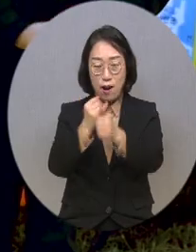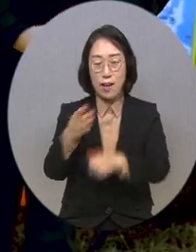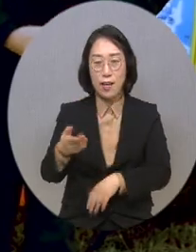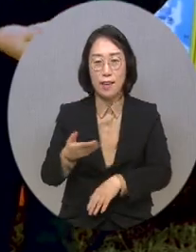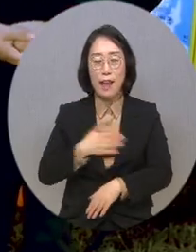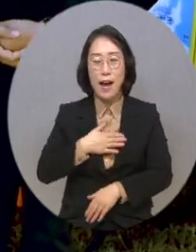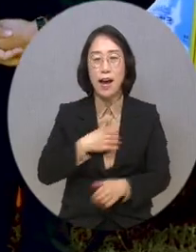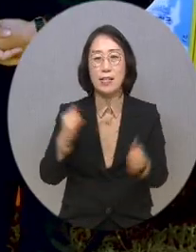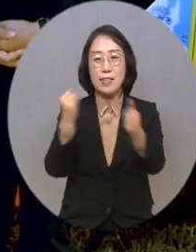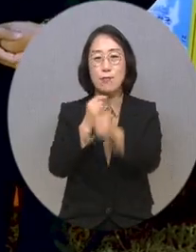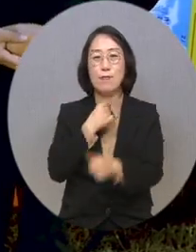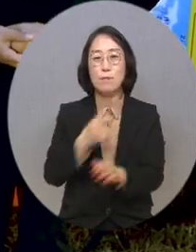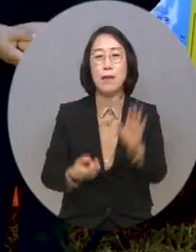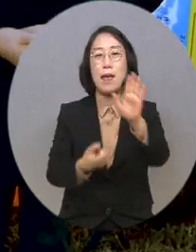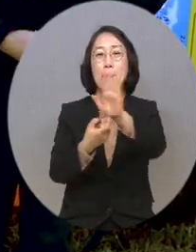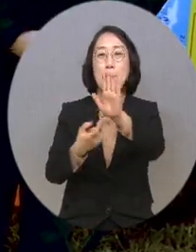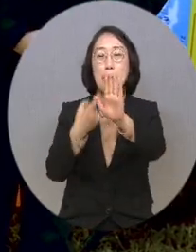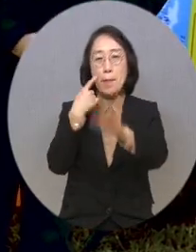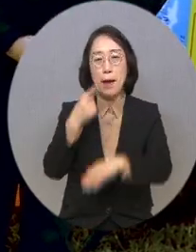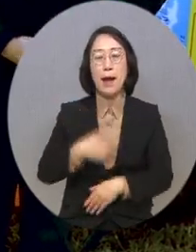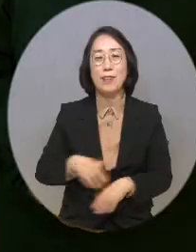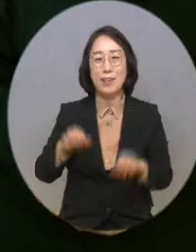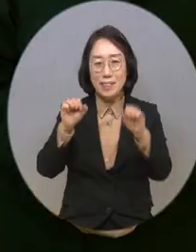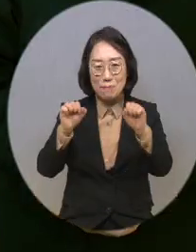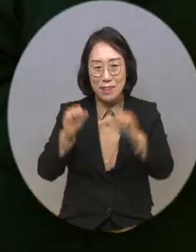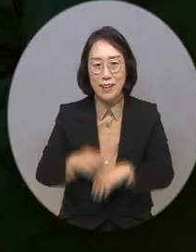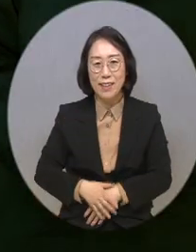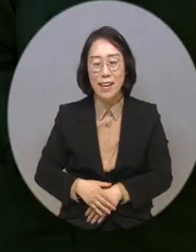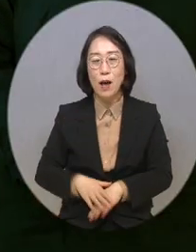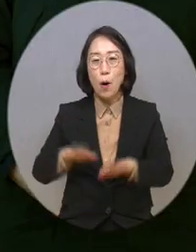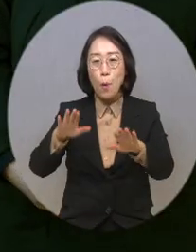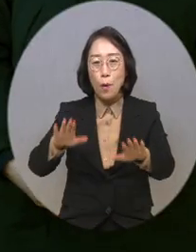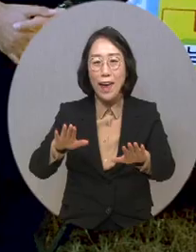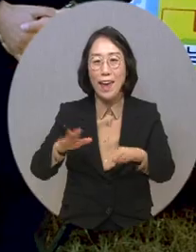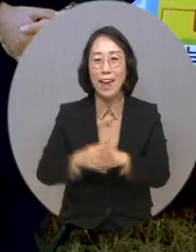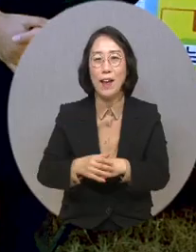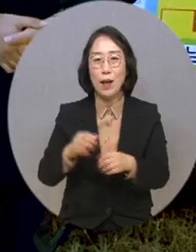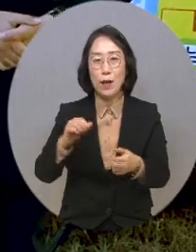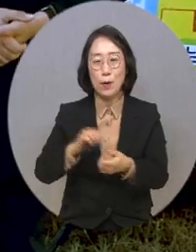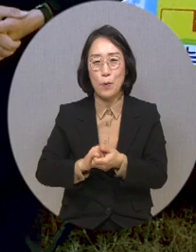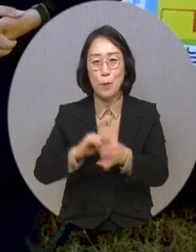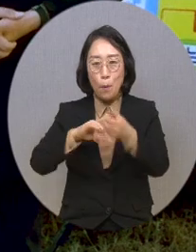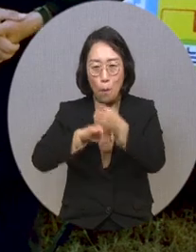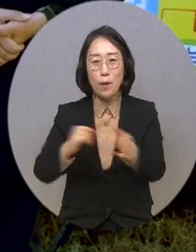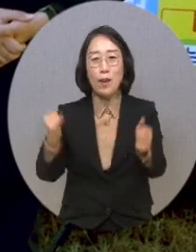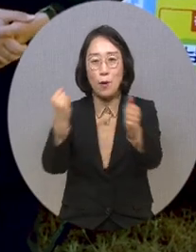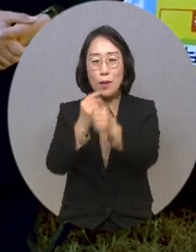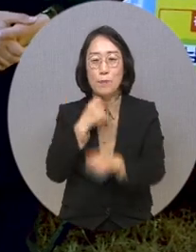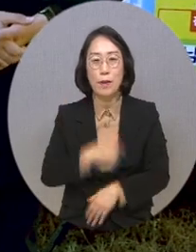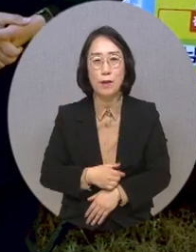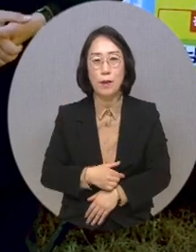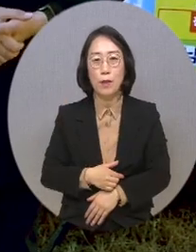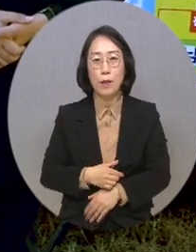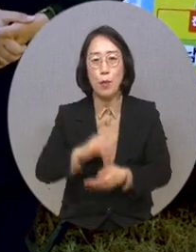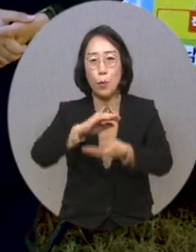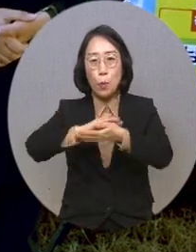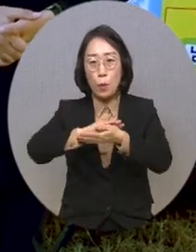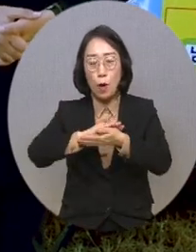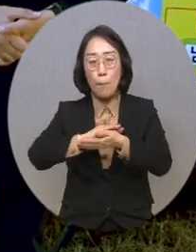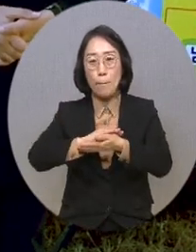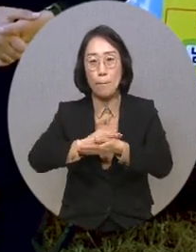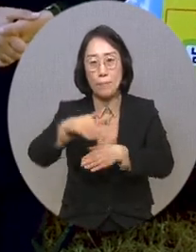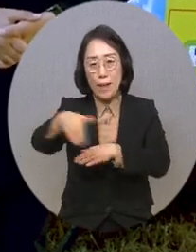나 장가가고 싶다고도 한 말씀 시작. 안녕하십니까. 올해 꼭 장가가고 싶습니다. 저는 현재 농협에 다니고 있고요.